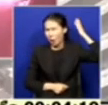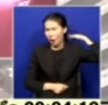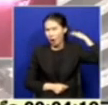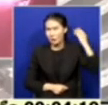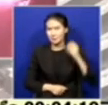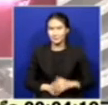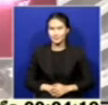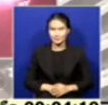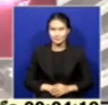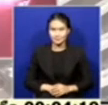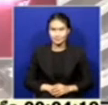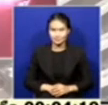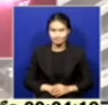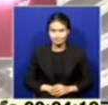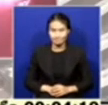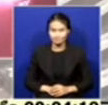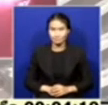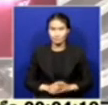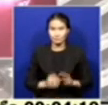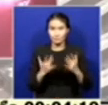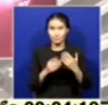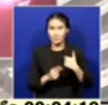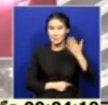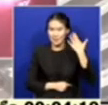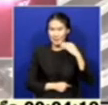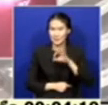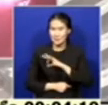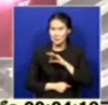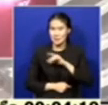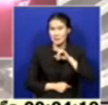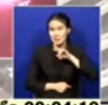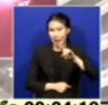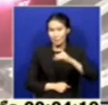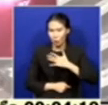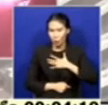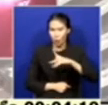ไม่มีเรื่องของปัญหาการเมืองตามมานะฮะ